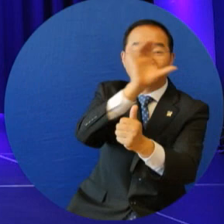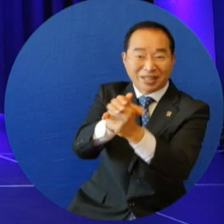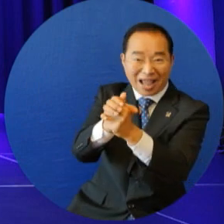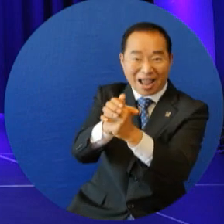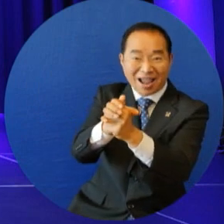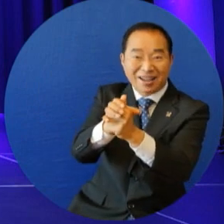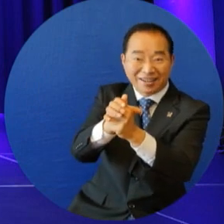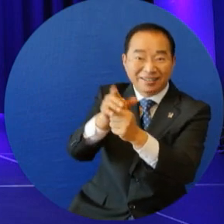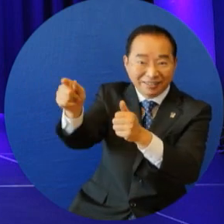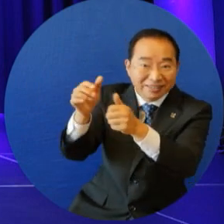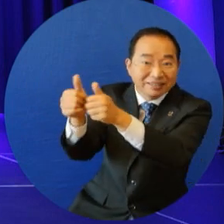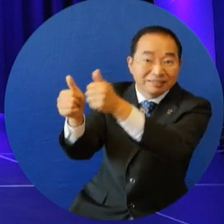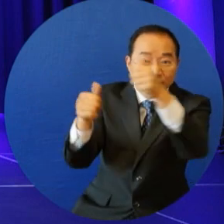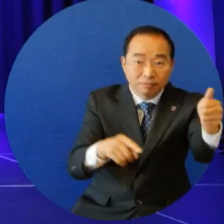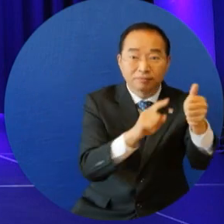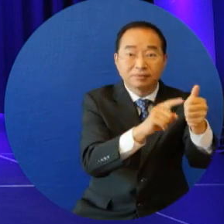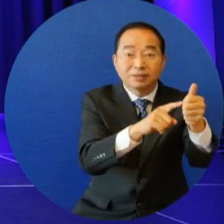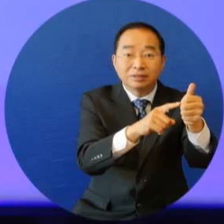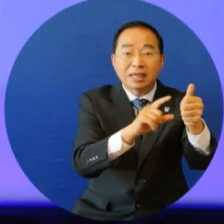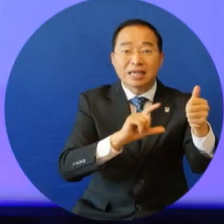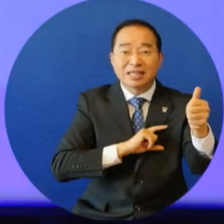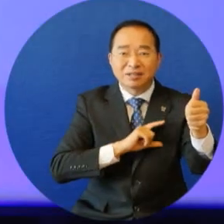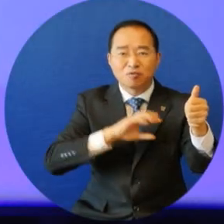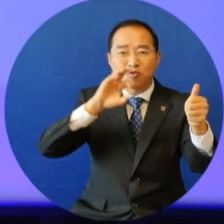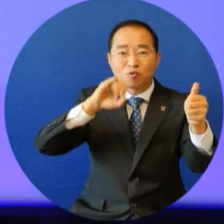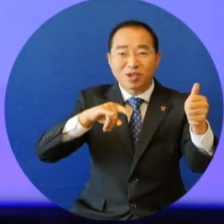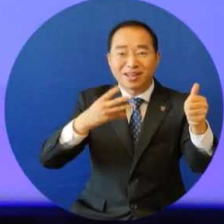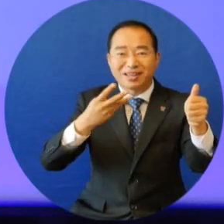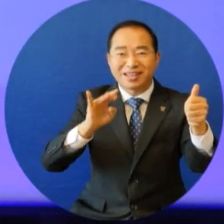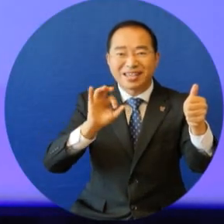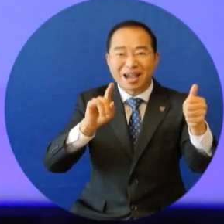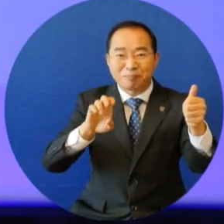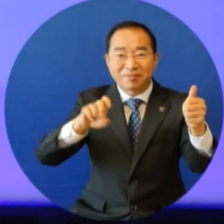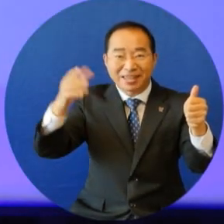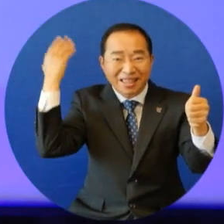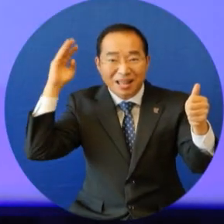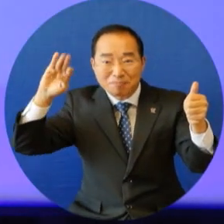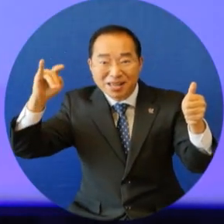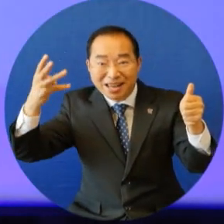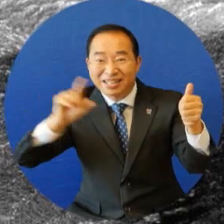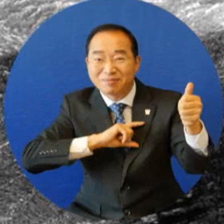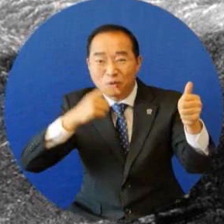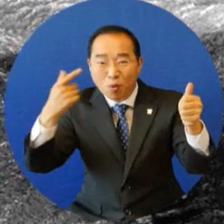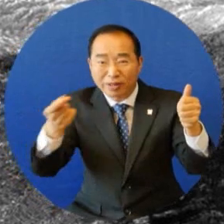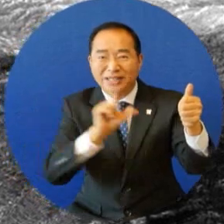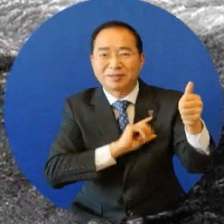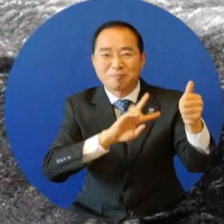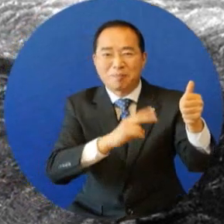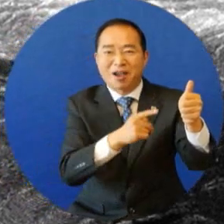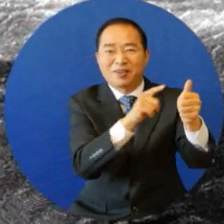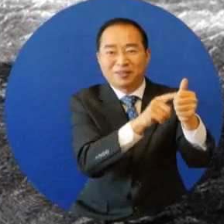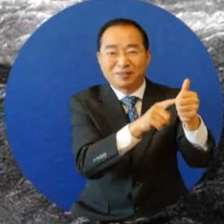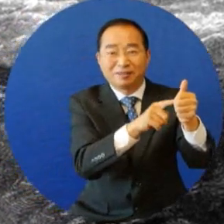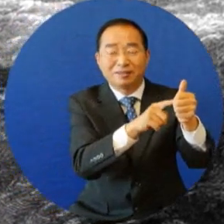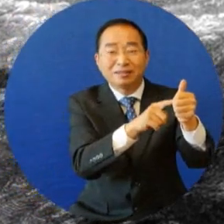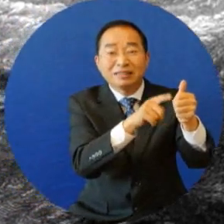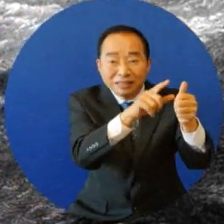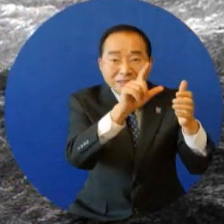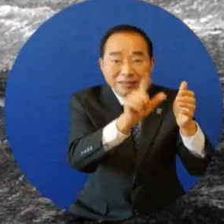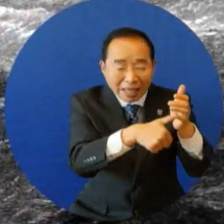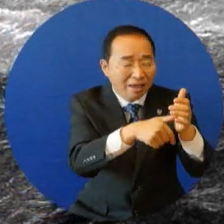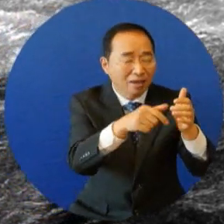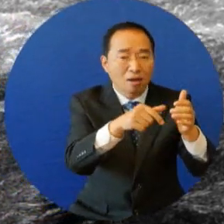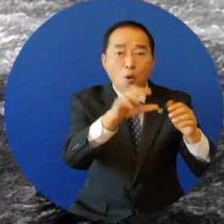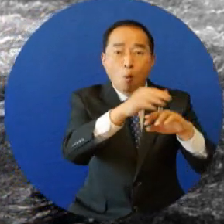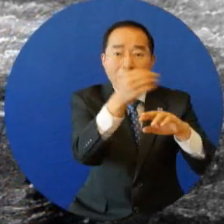되면서 윌리엄 3세가 됩니다. 그리고 이거를 명예혁명이라고 불러요. 왜 그러냐면 피 한